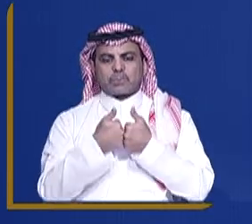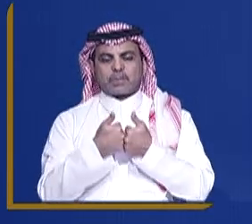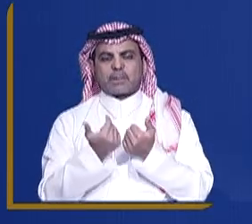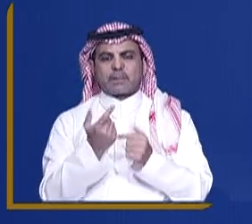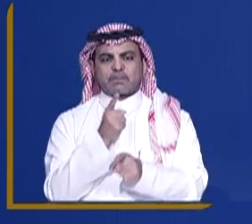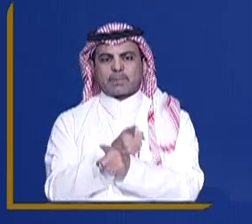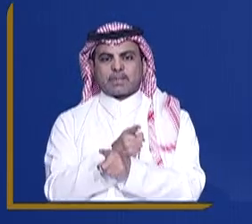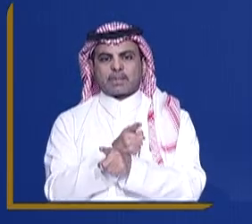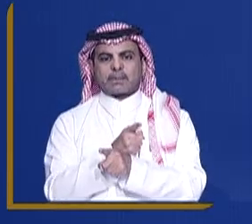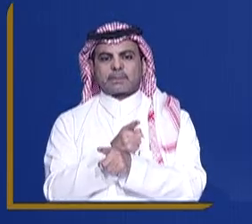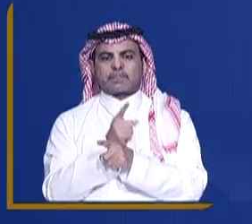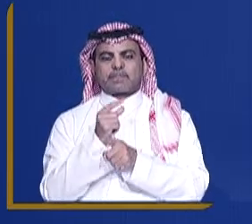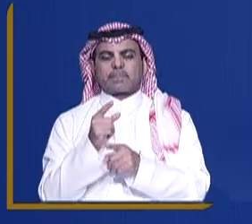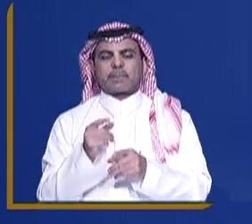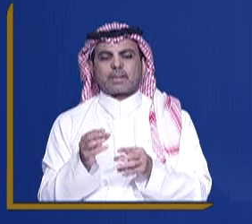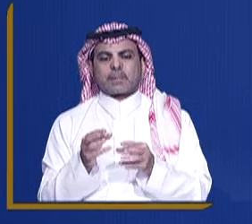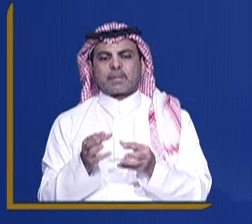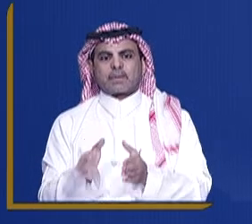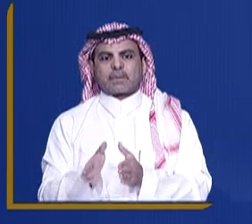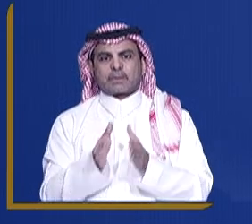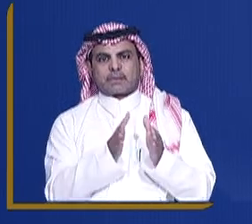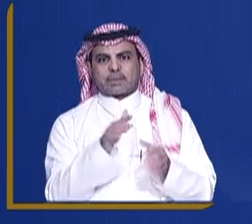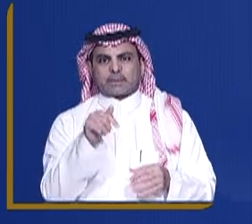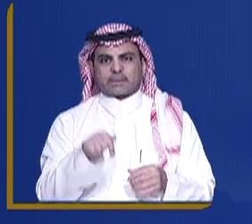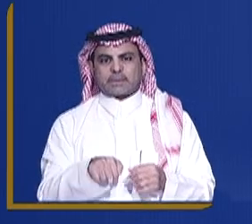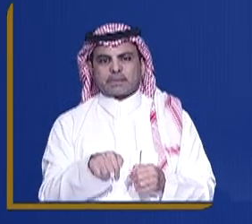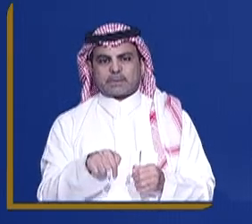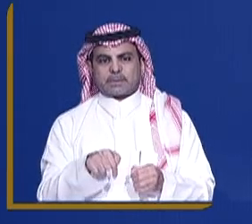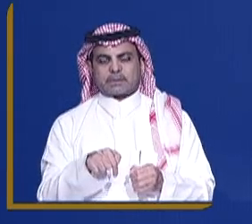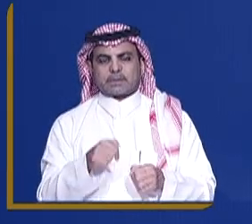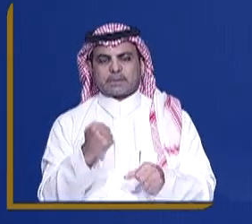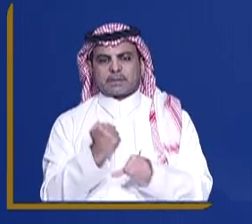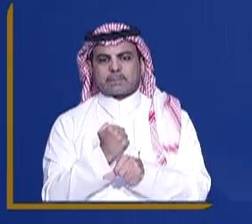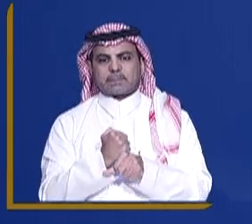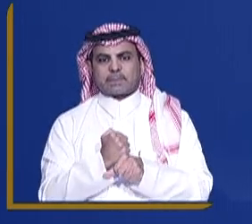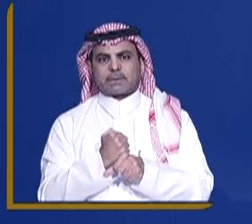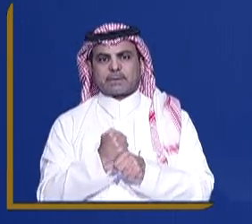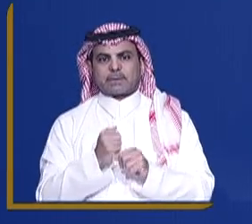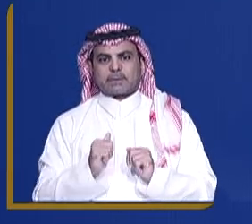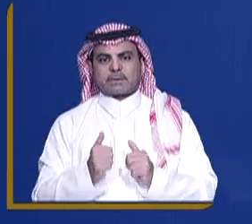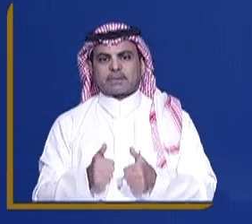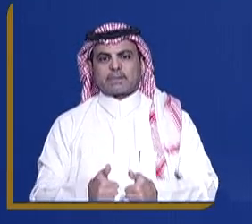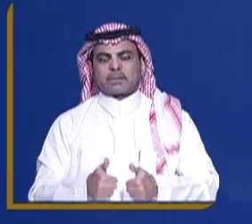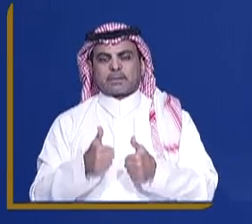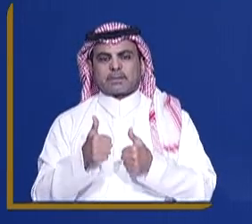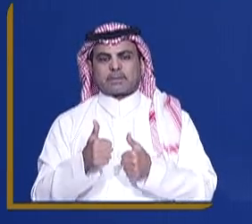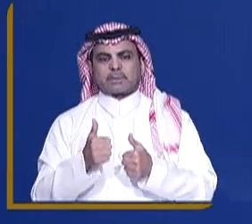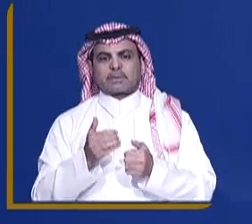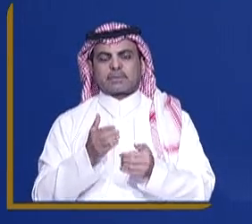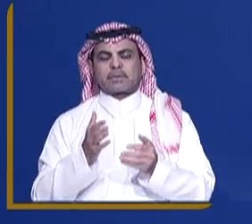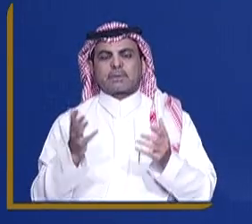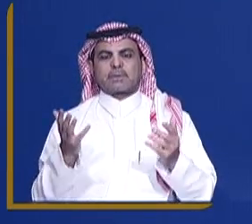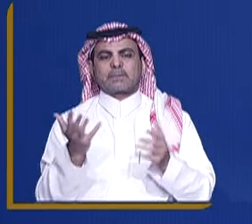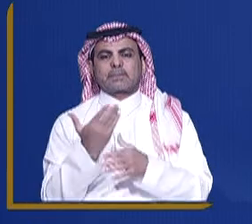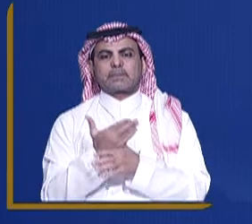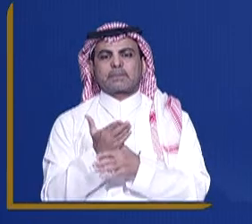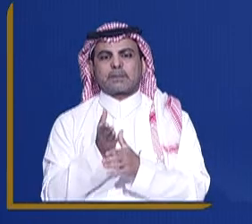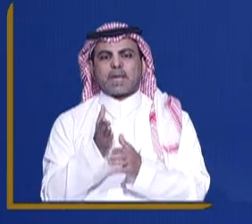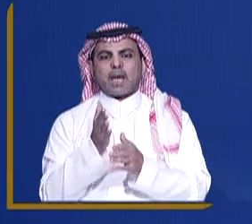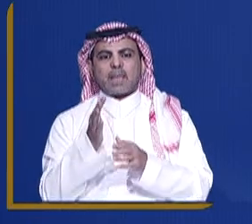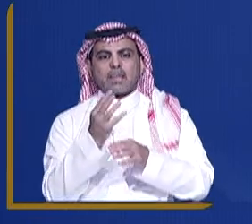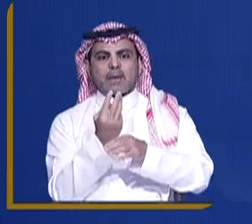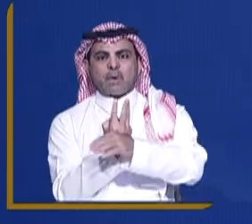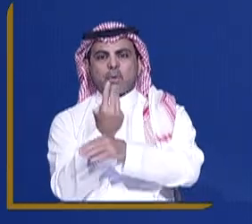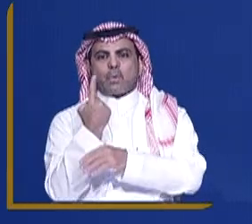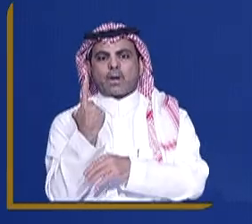والمعلم والمعلمة. كذلك نعمل الآن مع الحكومة الرقمية على أن تكون هناك توحيد البوابات للوزارة بحيث تكون فقط